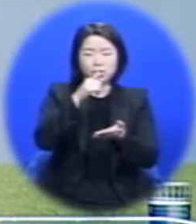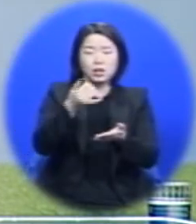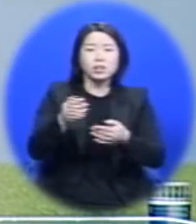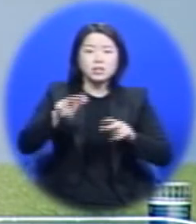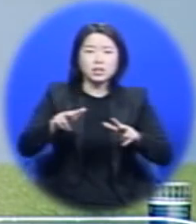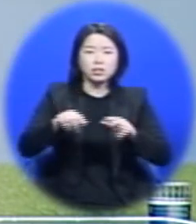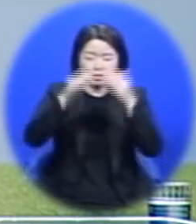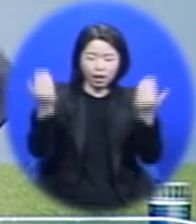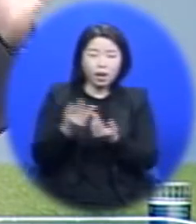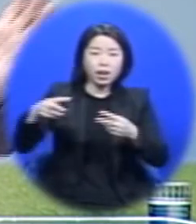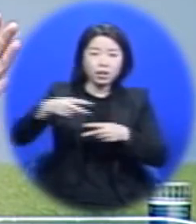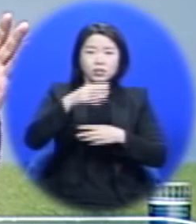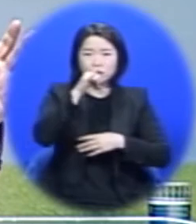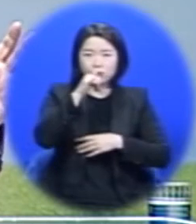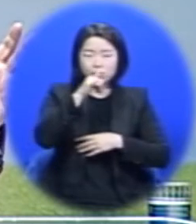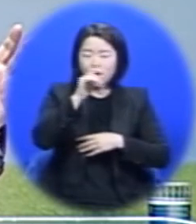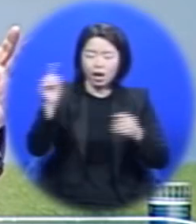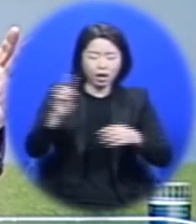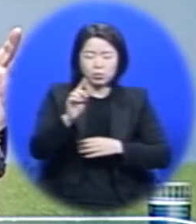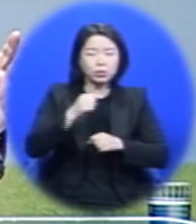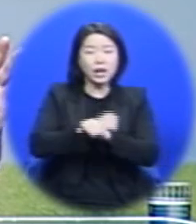끊어졌어요. 아무것도 안 해도 돼요.